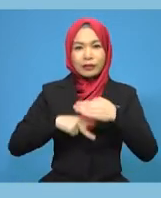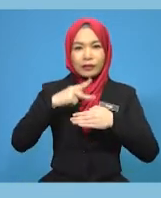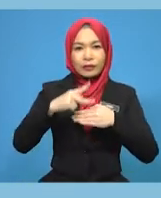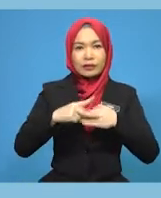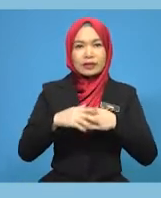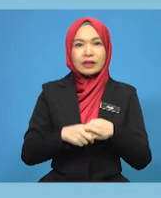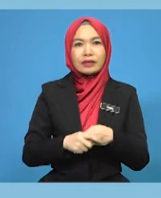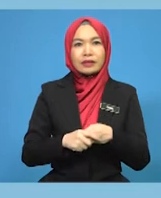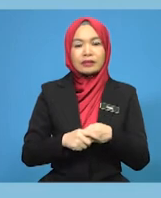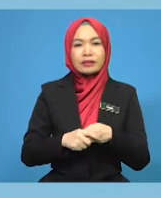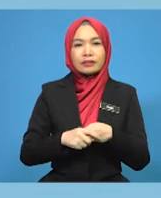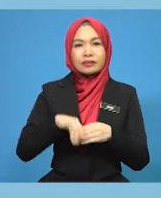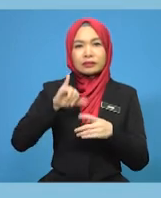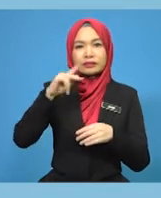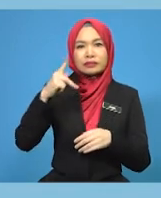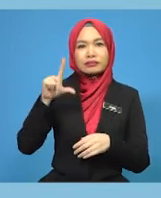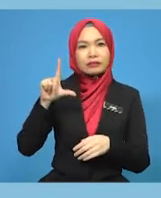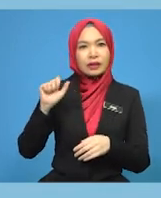pengiklanan,